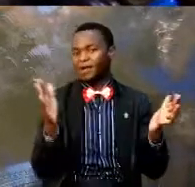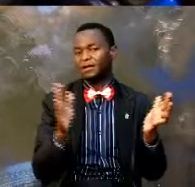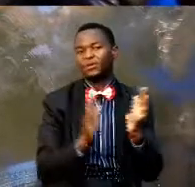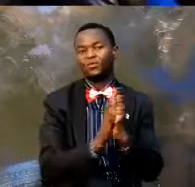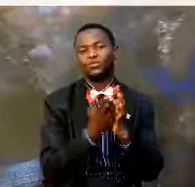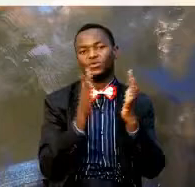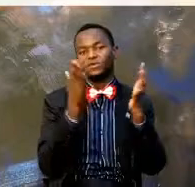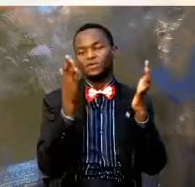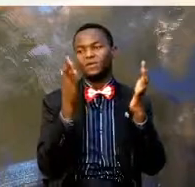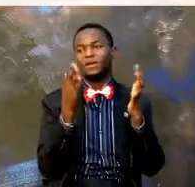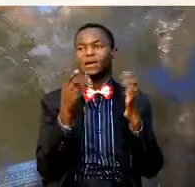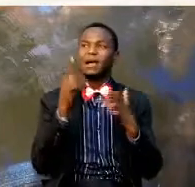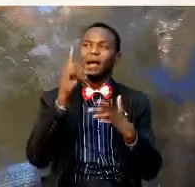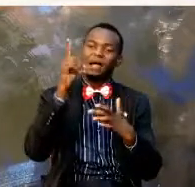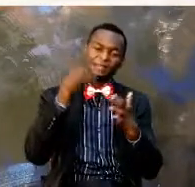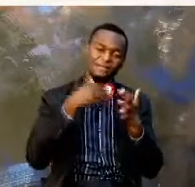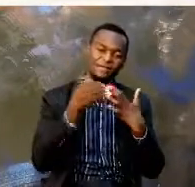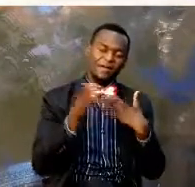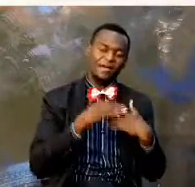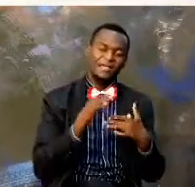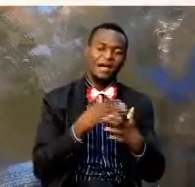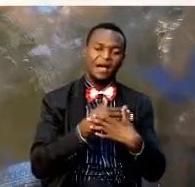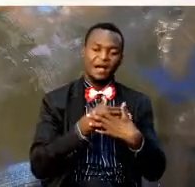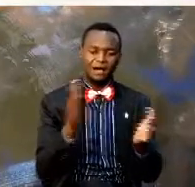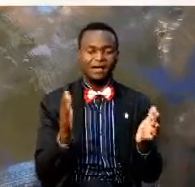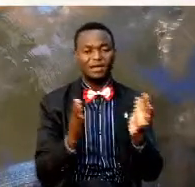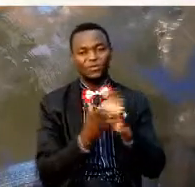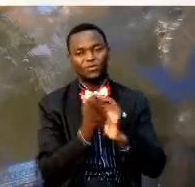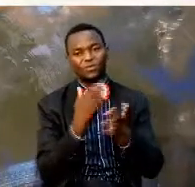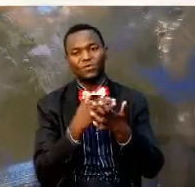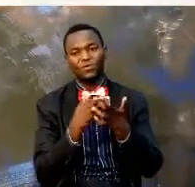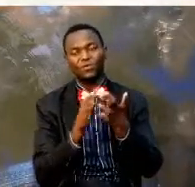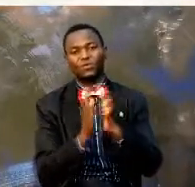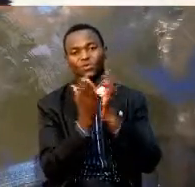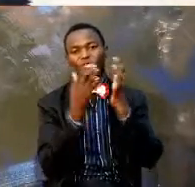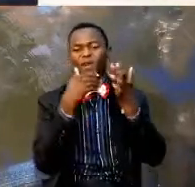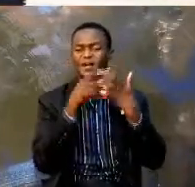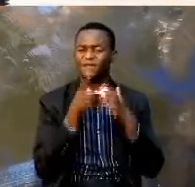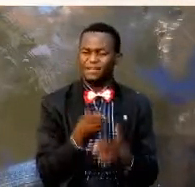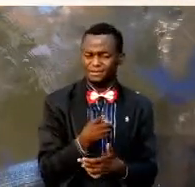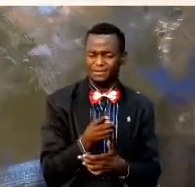Biblia inasema alijifanya hana utukufu, akafanya kitu gani hapa?